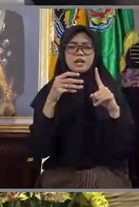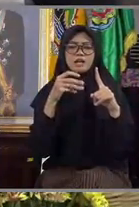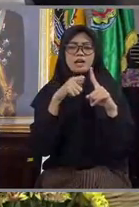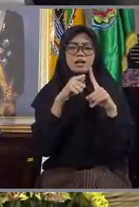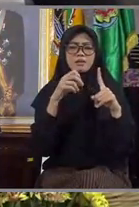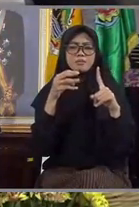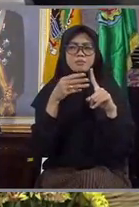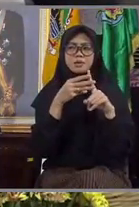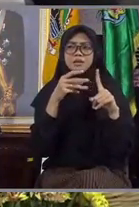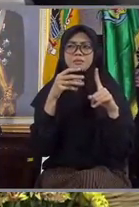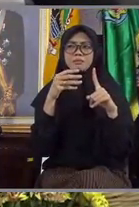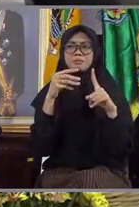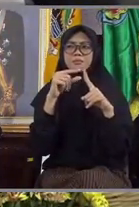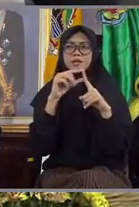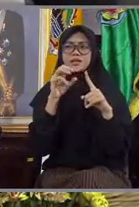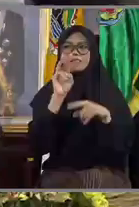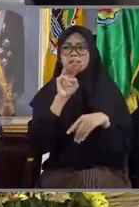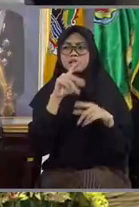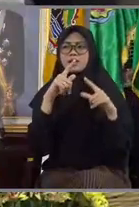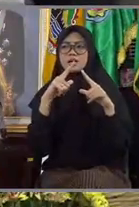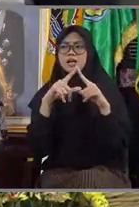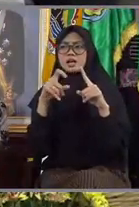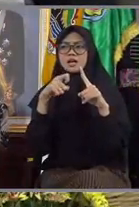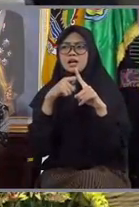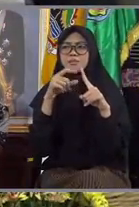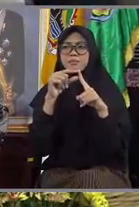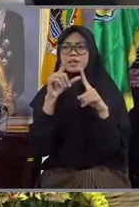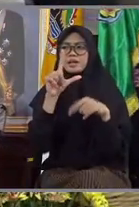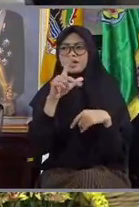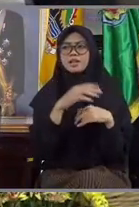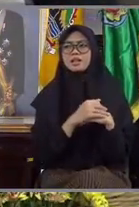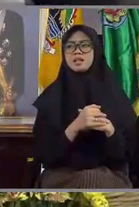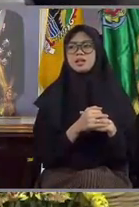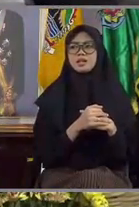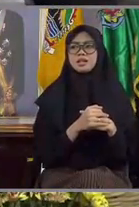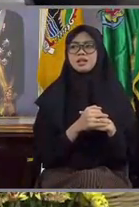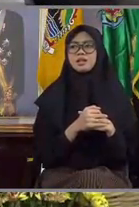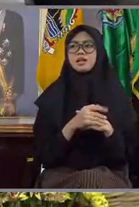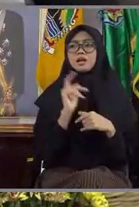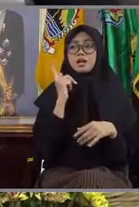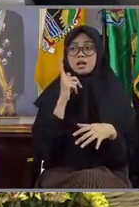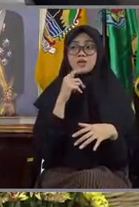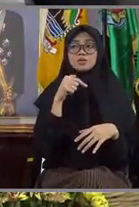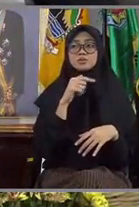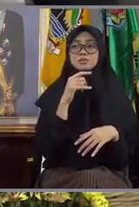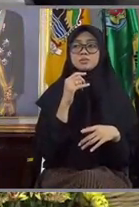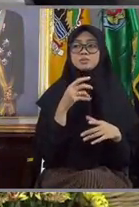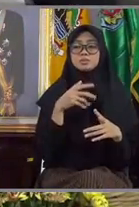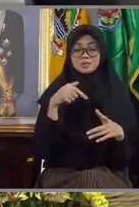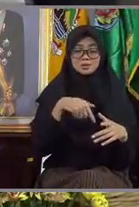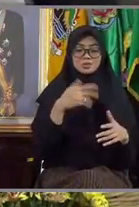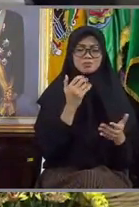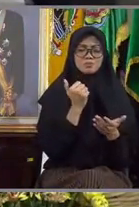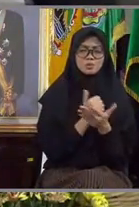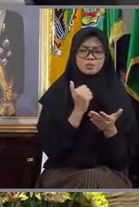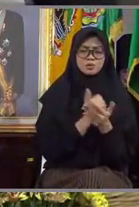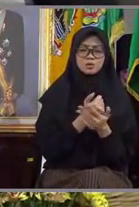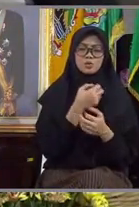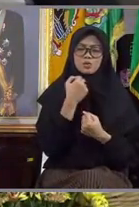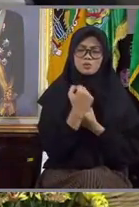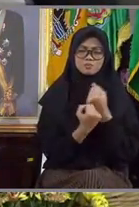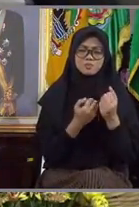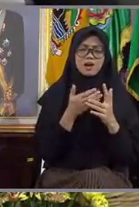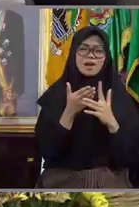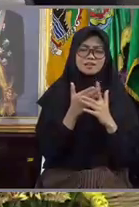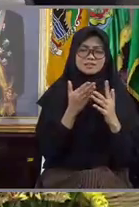Niki orangnya, Bu. Bu, soal cara tolong kami berikan akses. Kami berikan akses seluas-luasnya, bahkan jangan